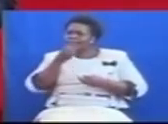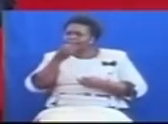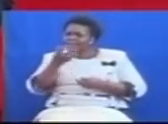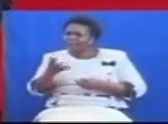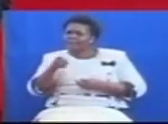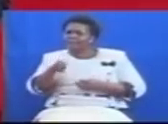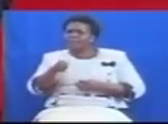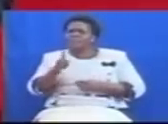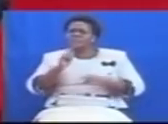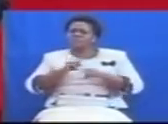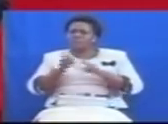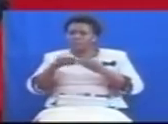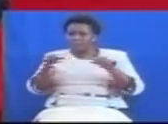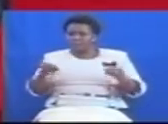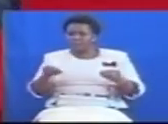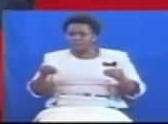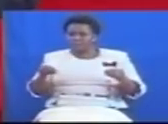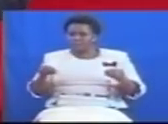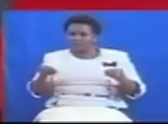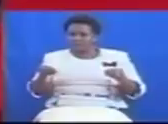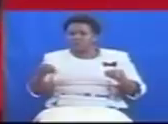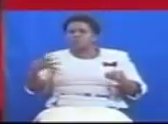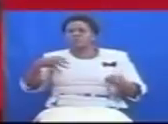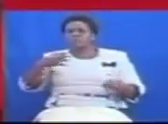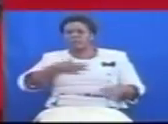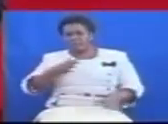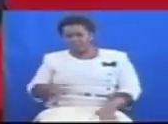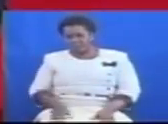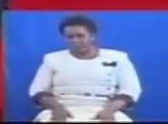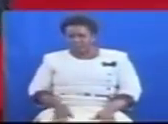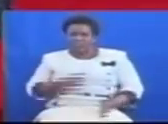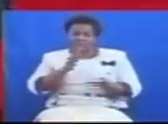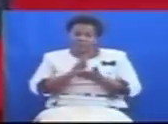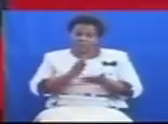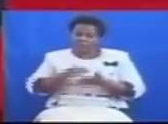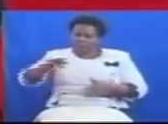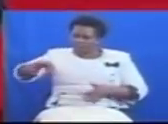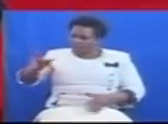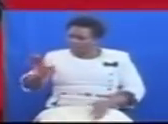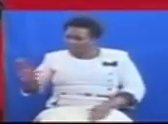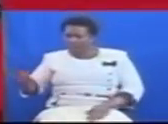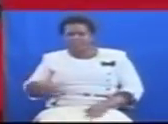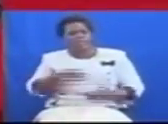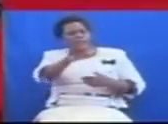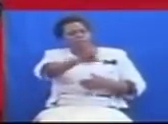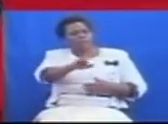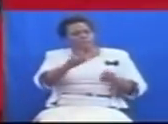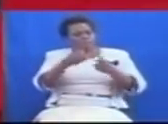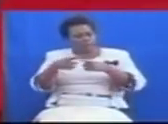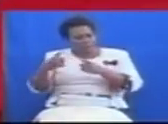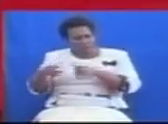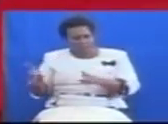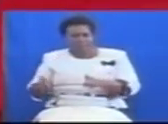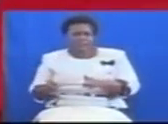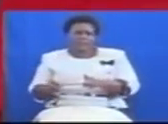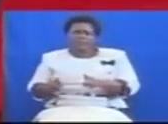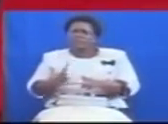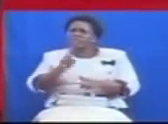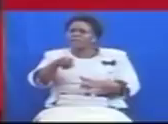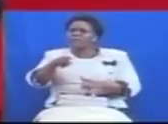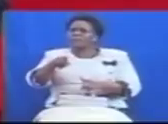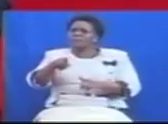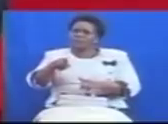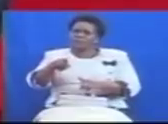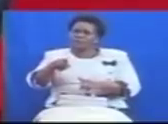na ni ukilinganisha Igunga na maeneo mengine pia kuna maboma na zahanati nyingi ambazo zimeshafanywa kazi.